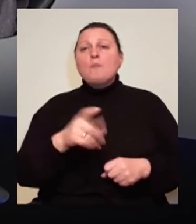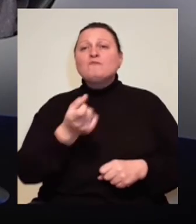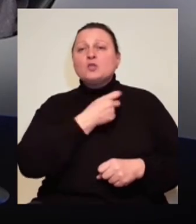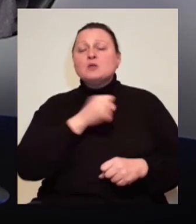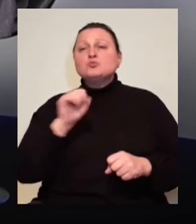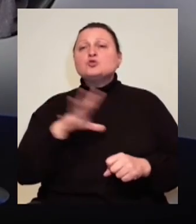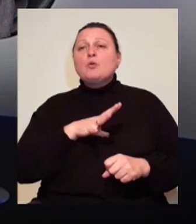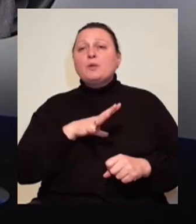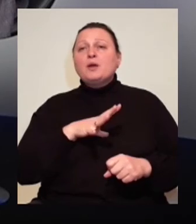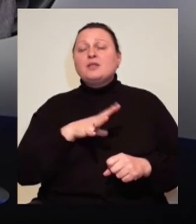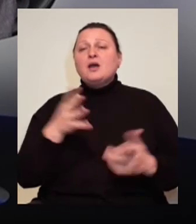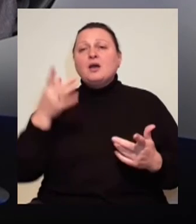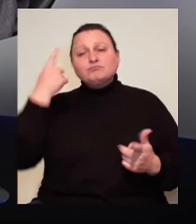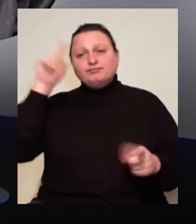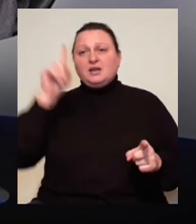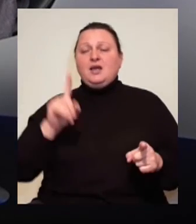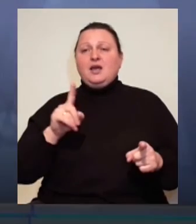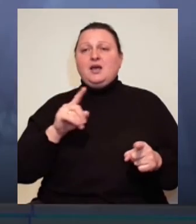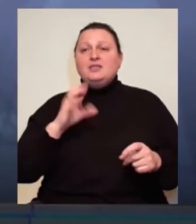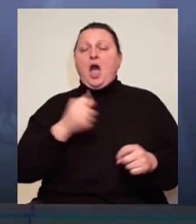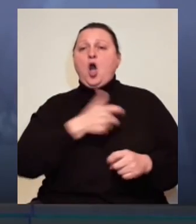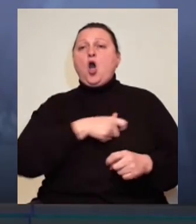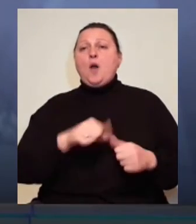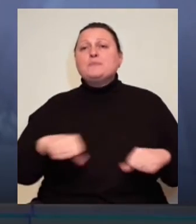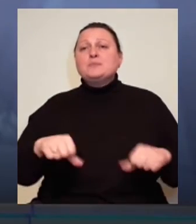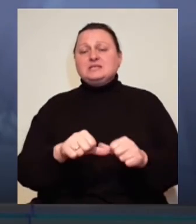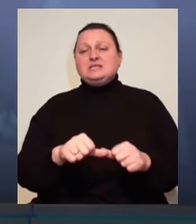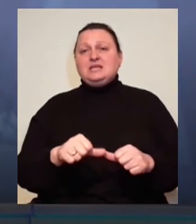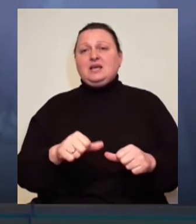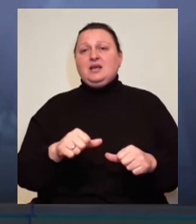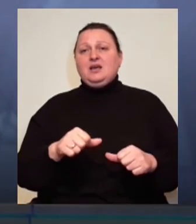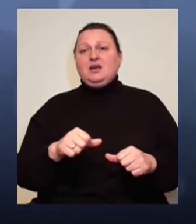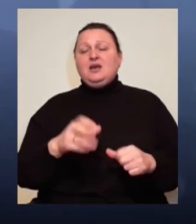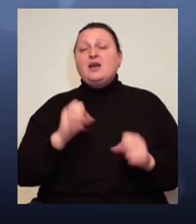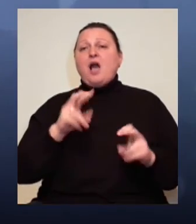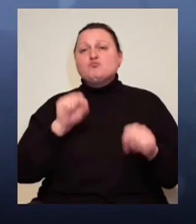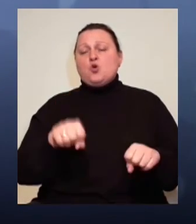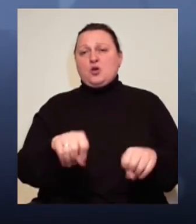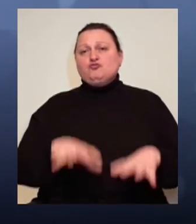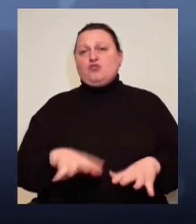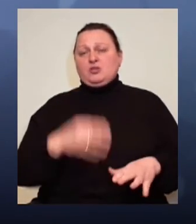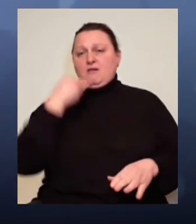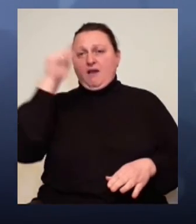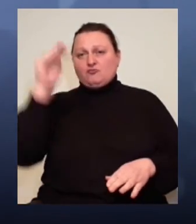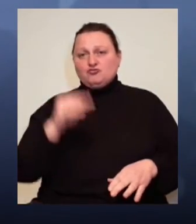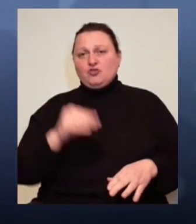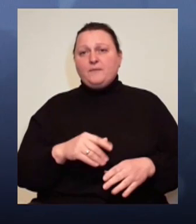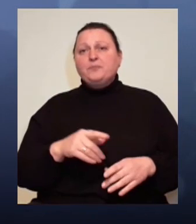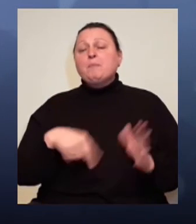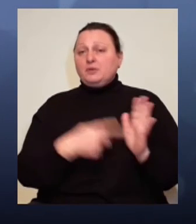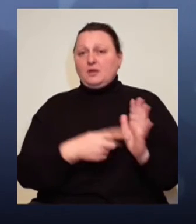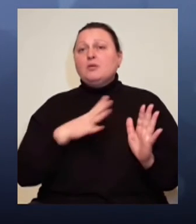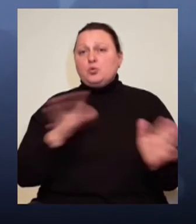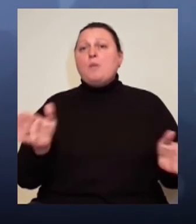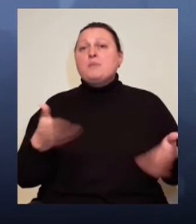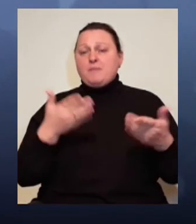комісії якісь ініціативи піднімаються депутатами, як це можна краще вирішувати? Ну, питання підіймалося, ось